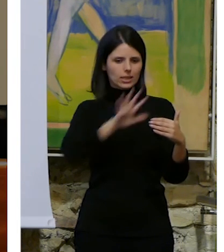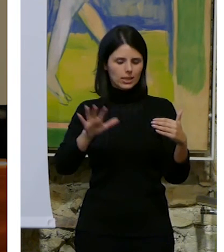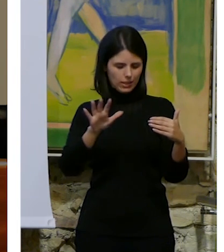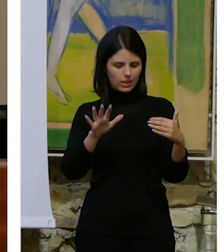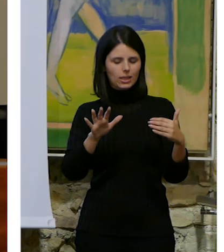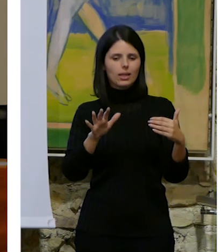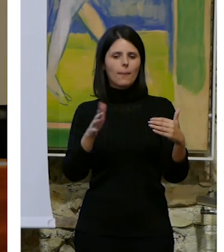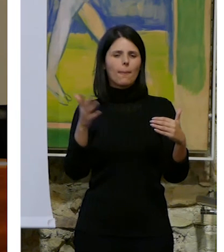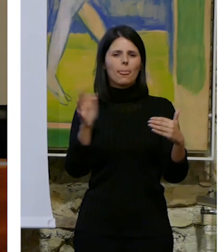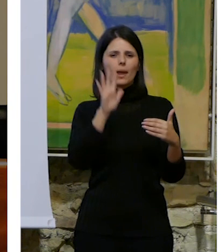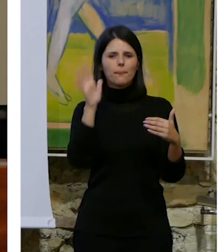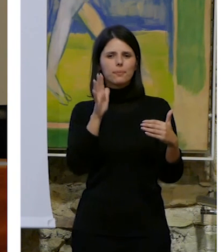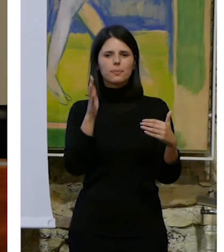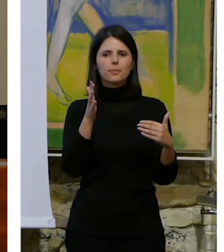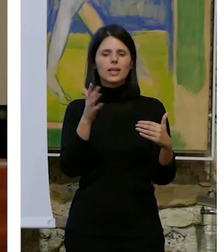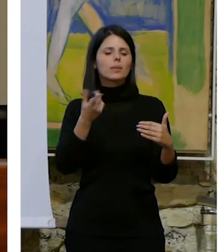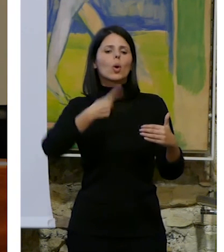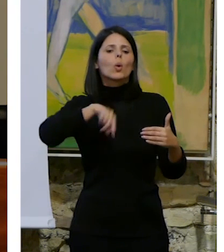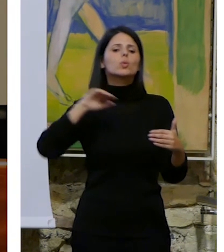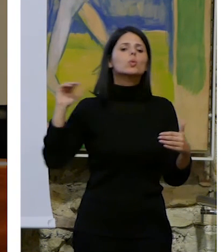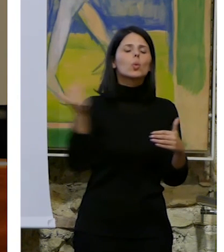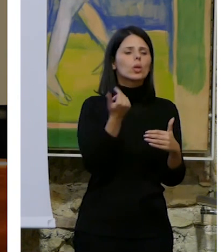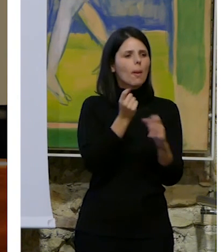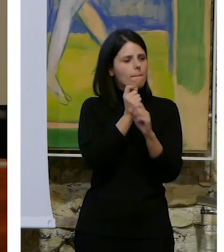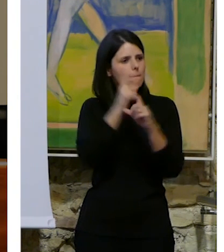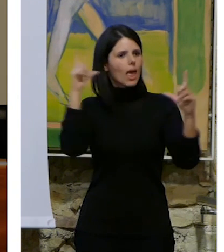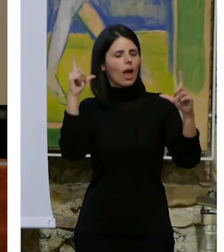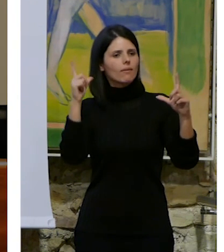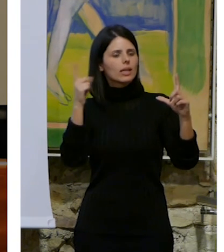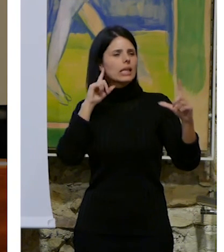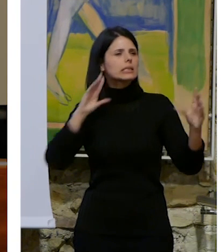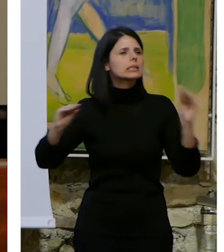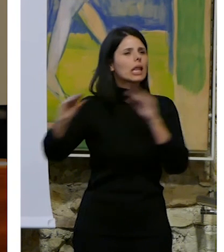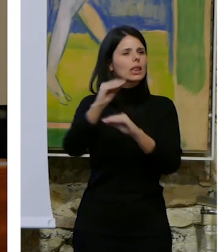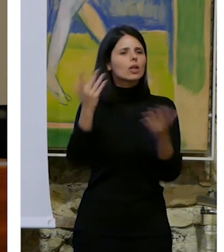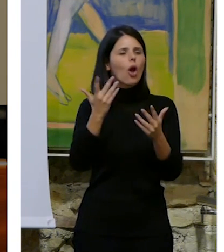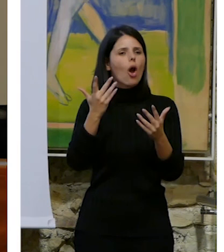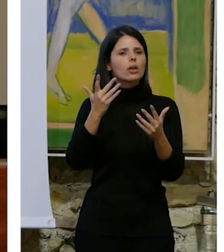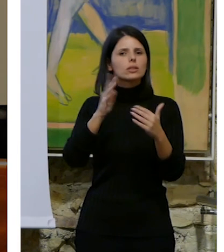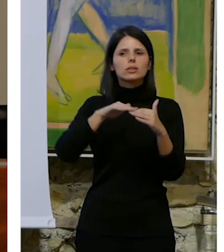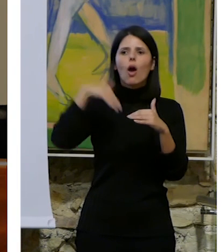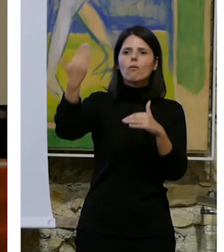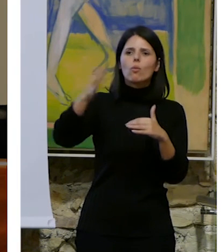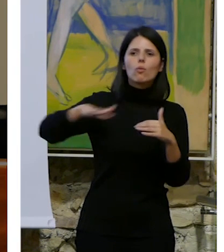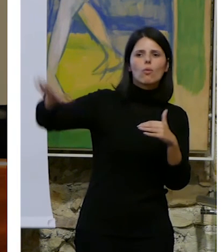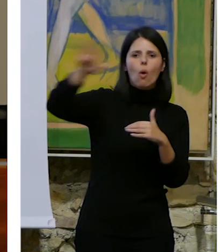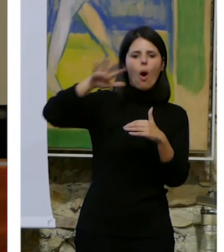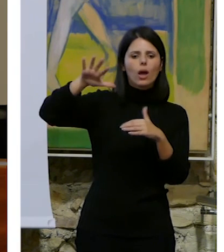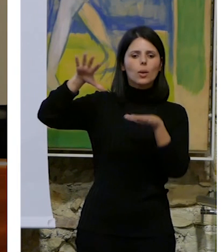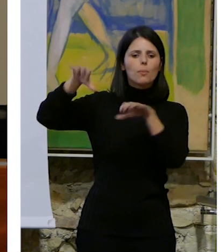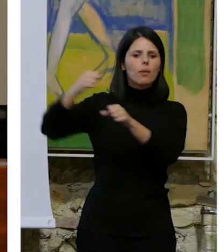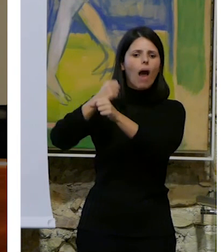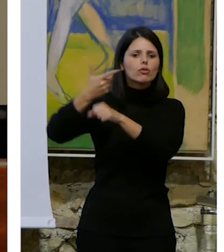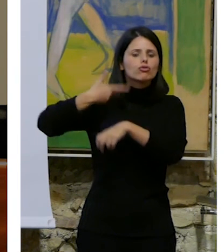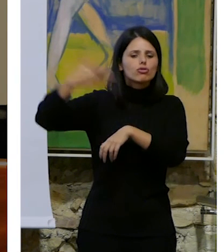cose importanti. Quanto vedo, ma non solo i giovani, tutti si meravigliano quando sentiamo che da qualche parte siamo ai primi posti, no? Ma davvero, una cosa